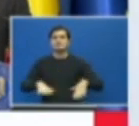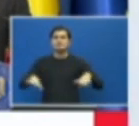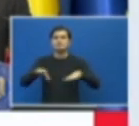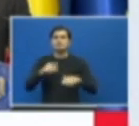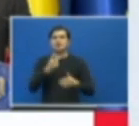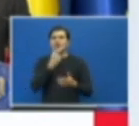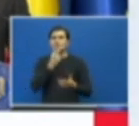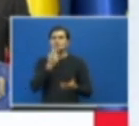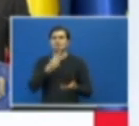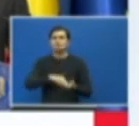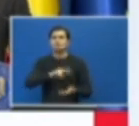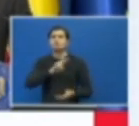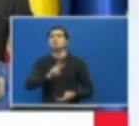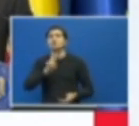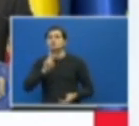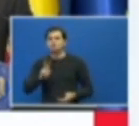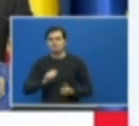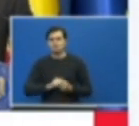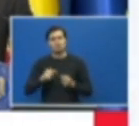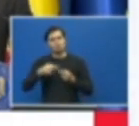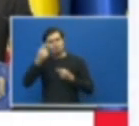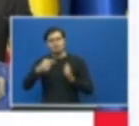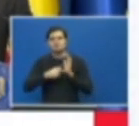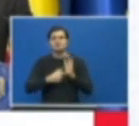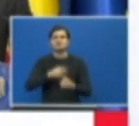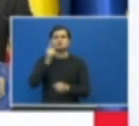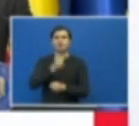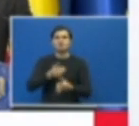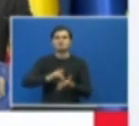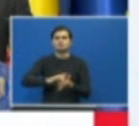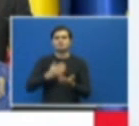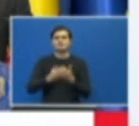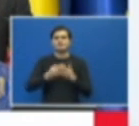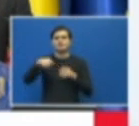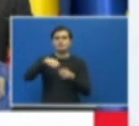formalități ca să fie scutiți de amenzi la ei acasă.